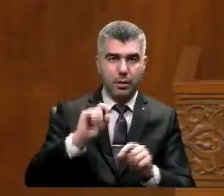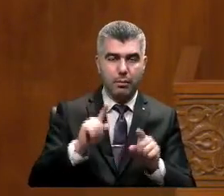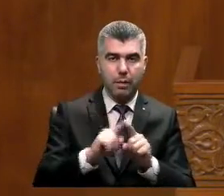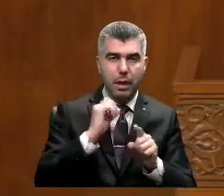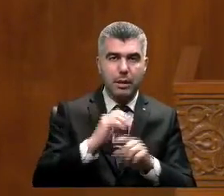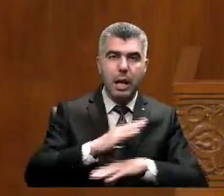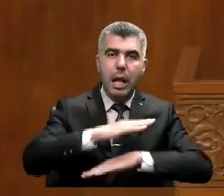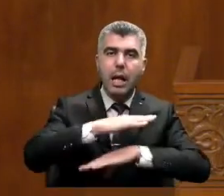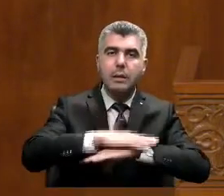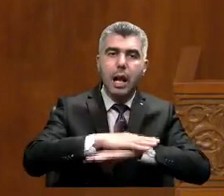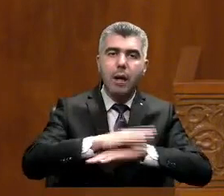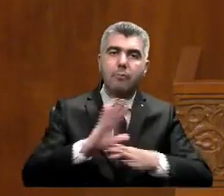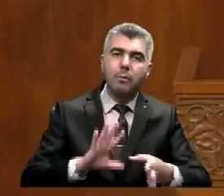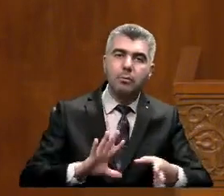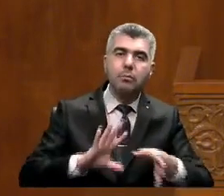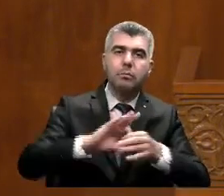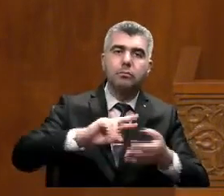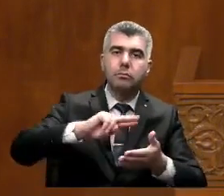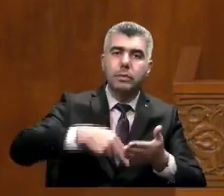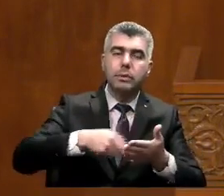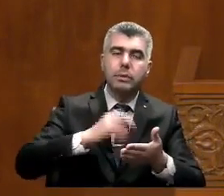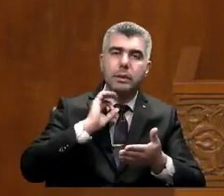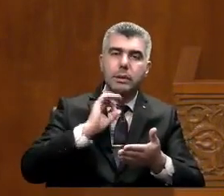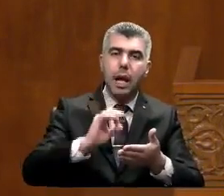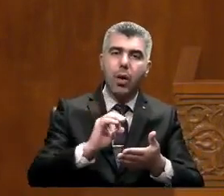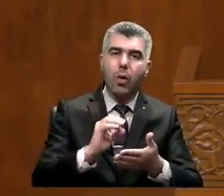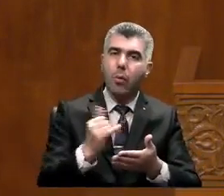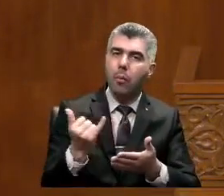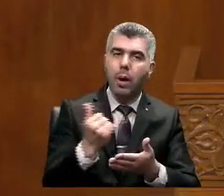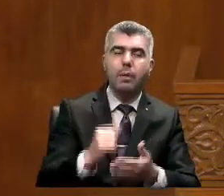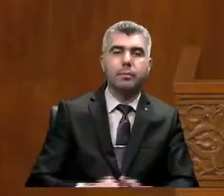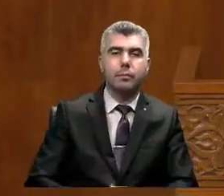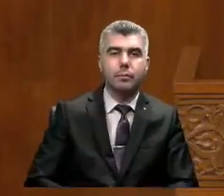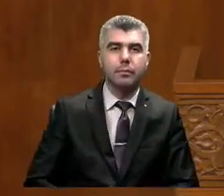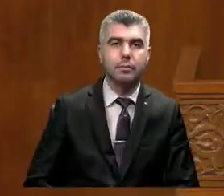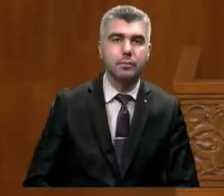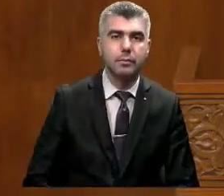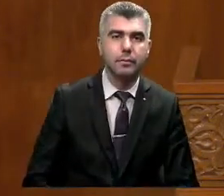تام للاتفاقيات الثنائية التي تؤطر هذا النقل.